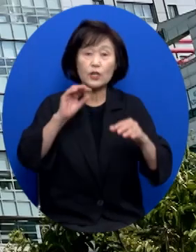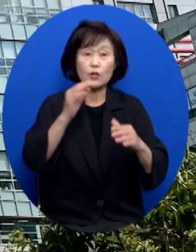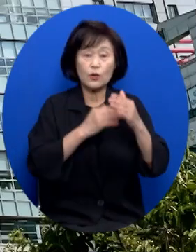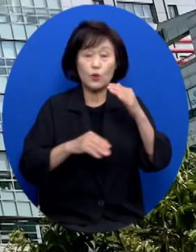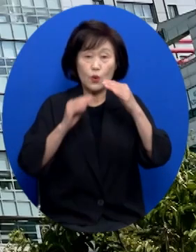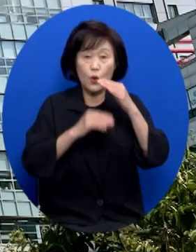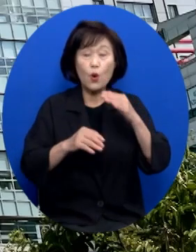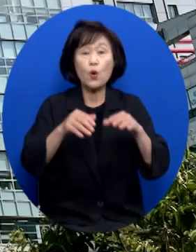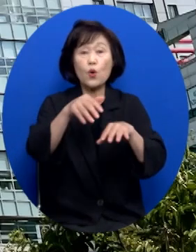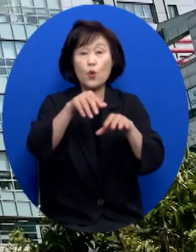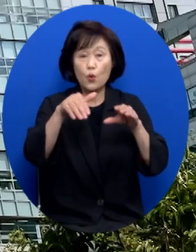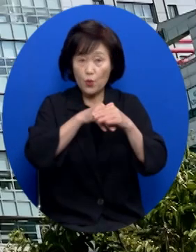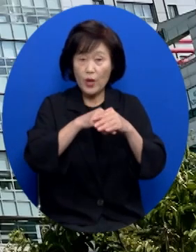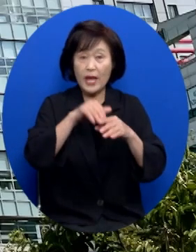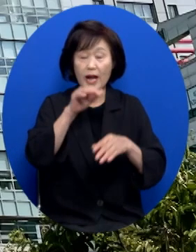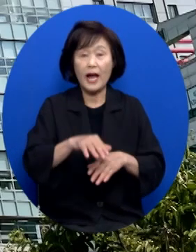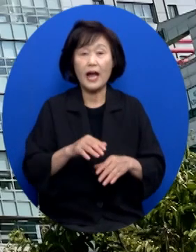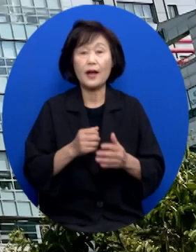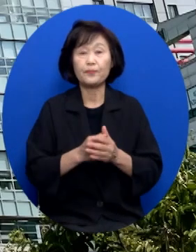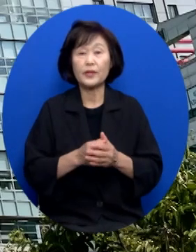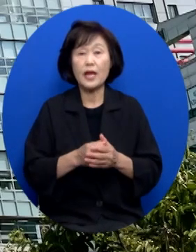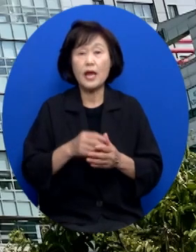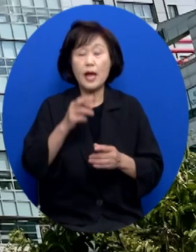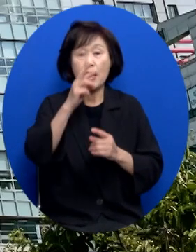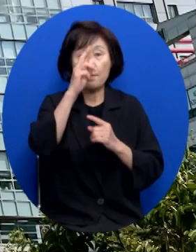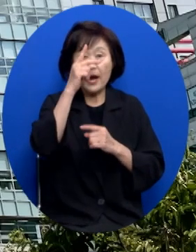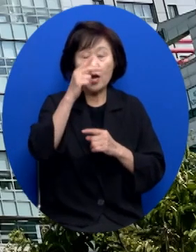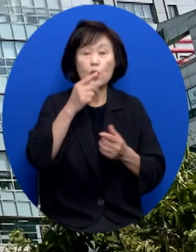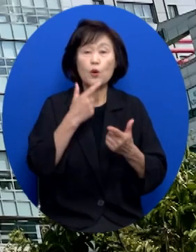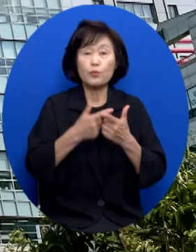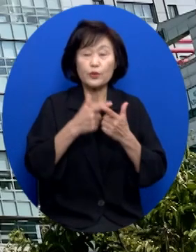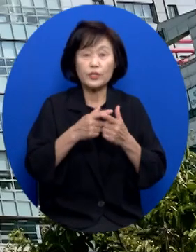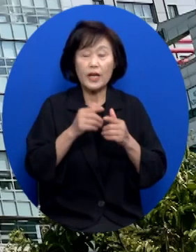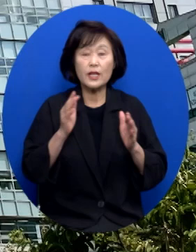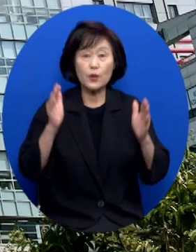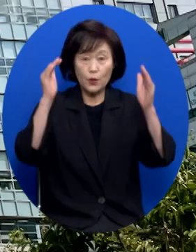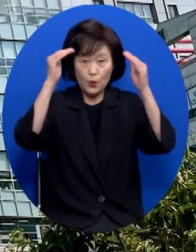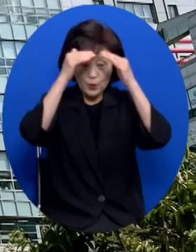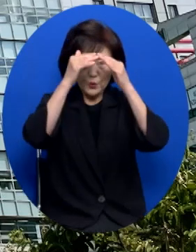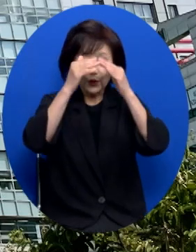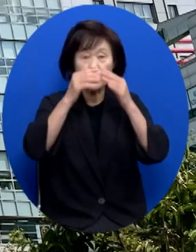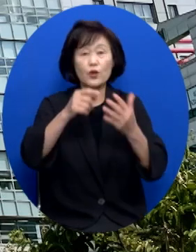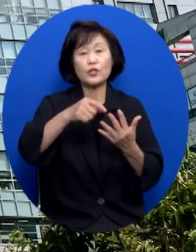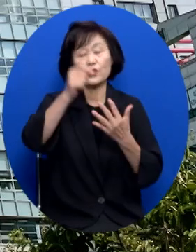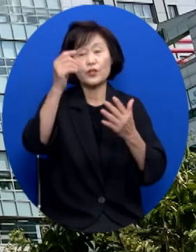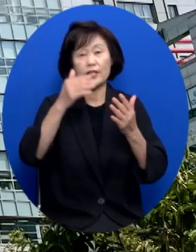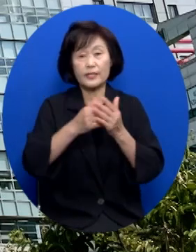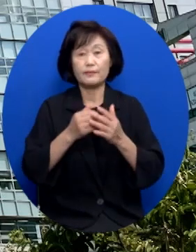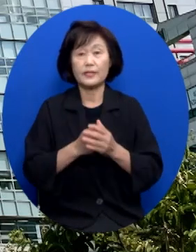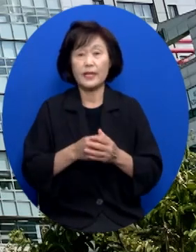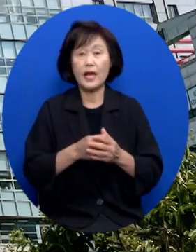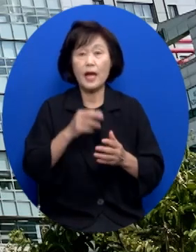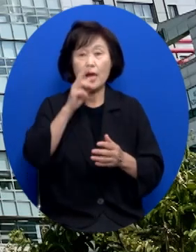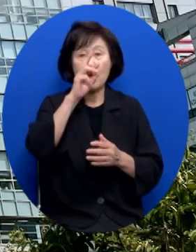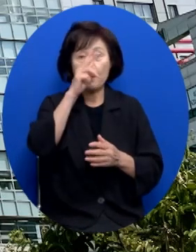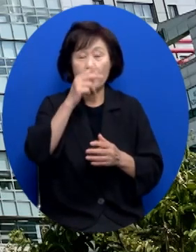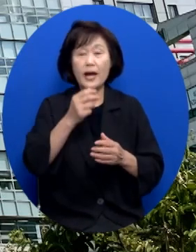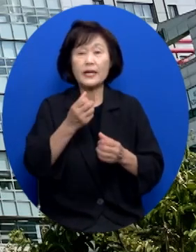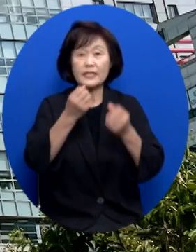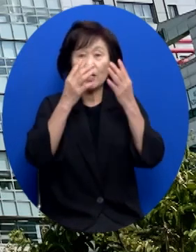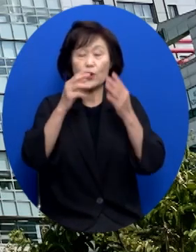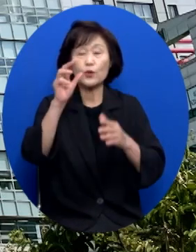제34차 전국의회를 열고 박동신 부산교구장을 새 의장 주교로 선출했습니다. 박신임 의장